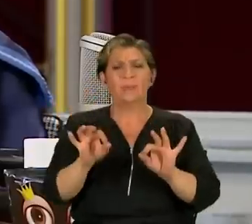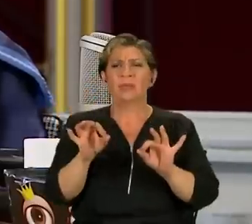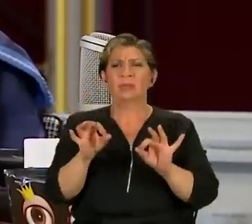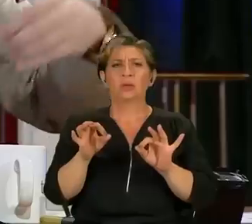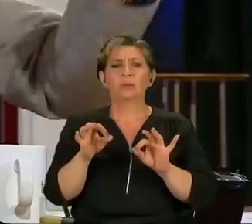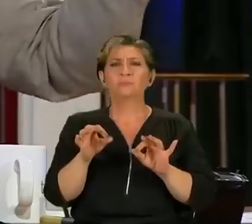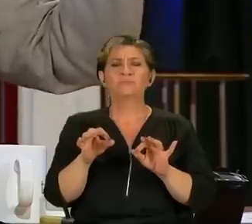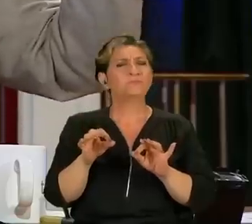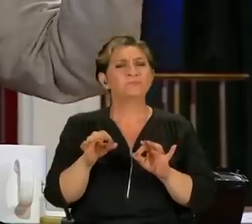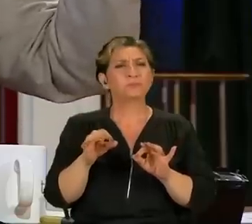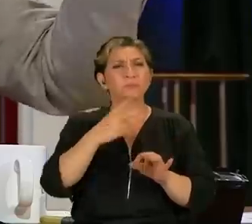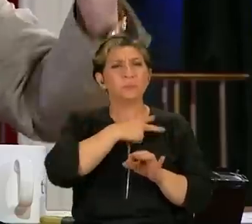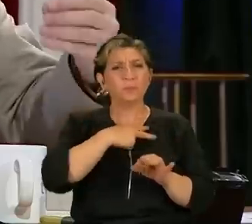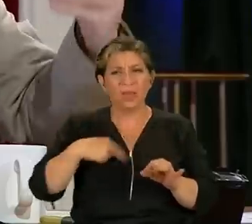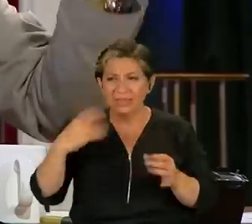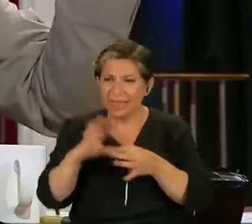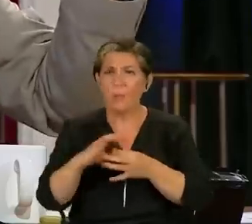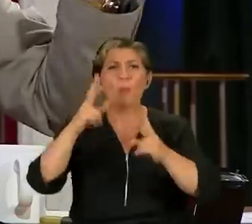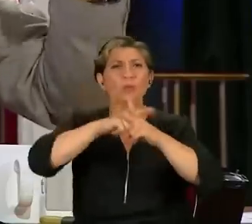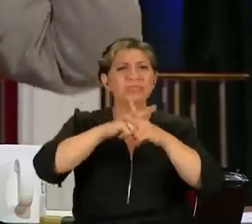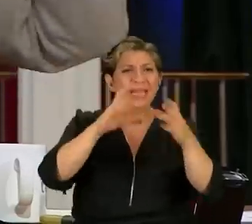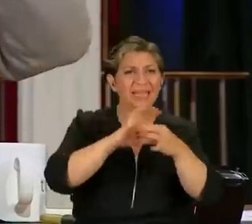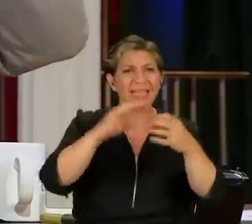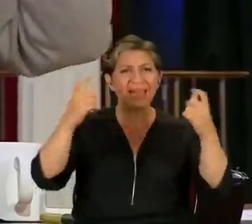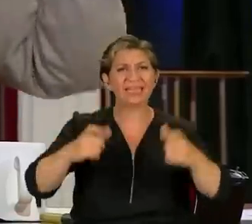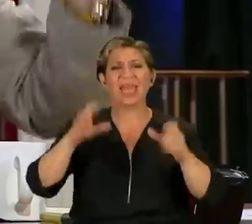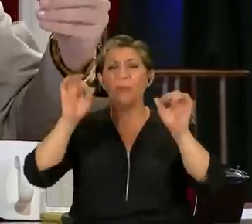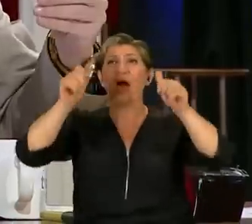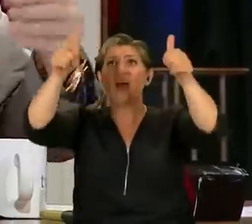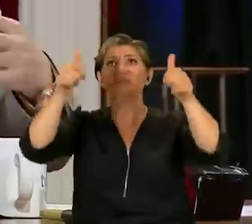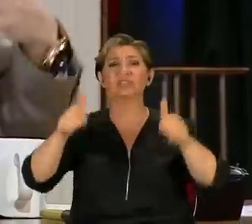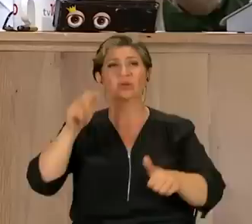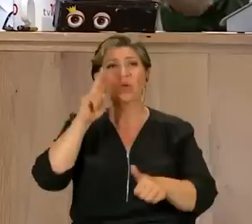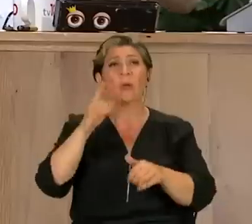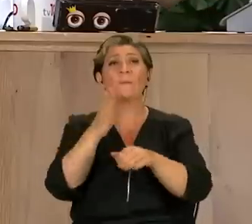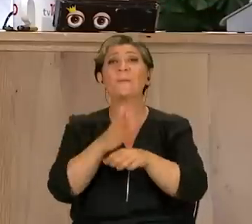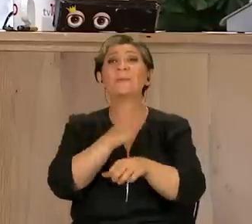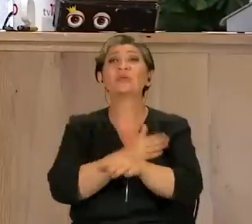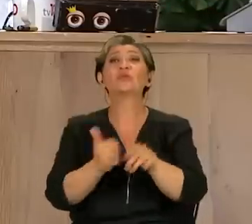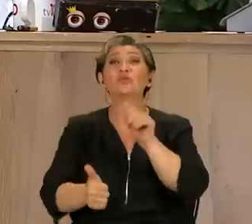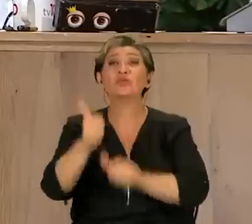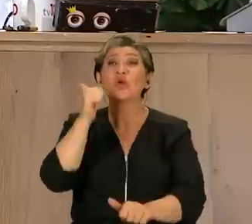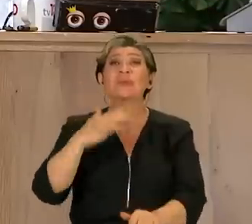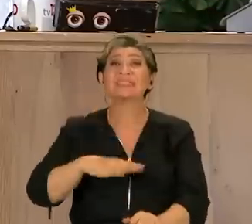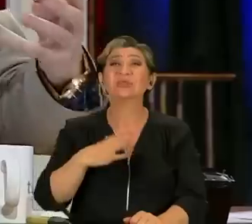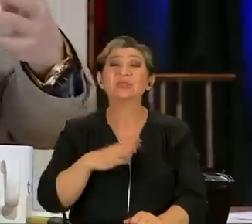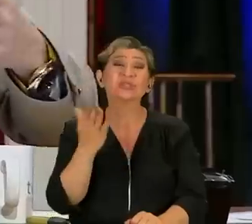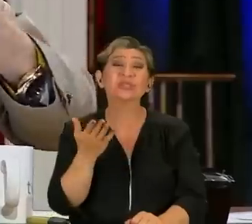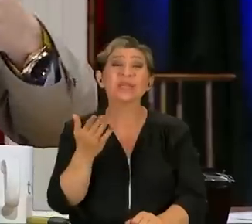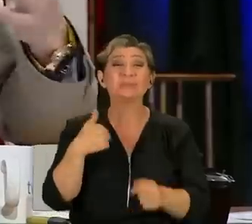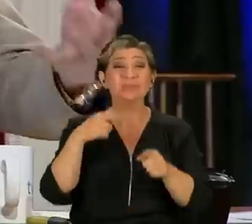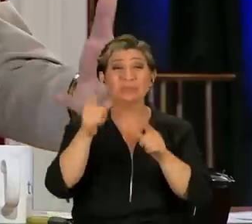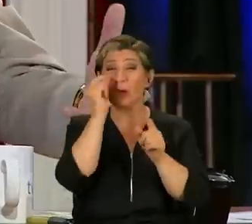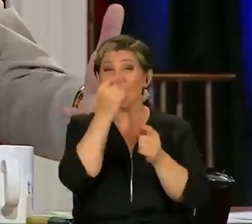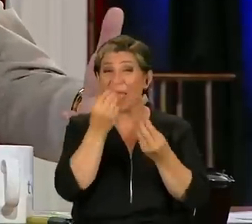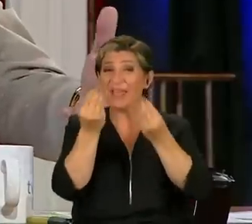işte o belediye ile ilgili, polisle ilgili yerlerde filan hep o afişleri gördüm. Memleketinize mi dönmek istiyorsunuz? Biz